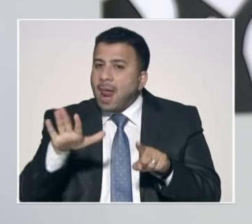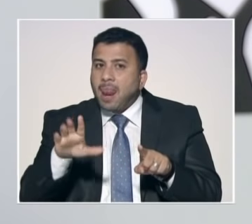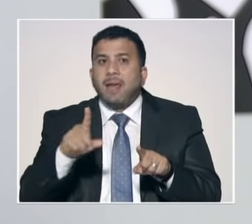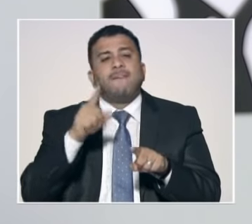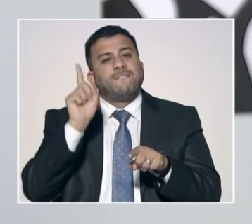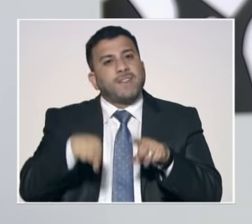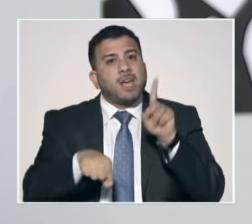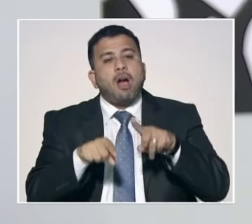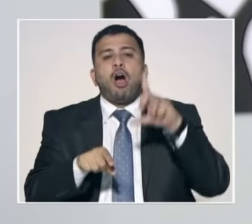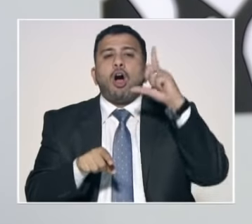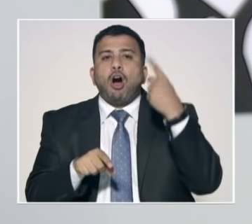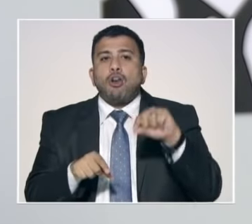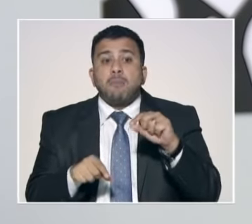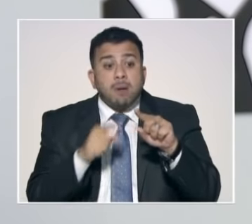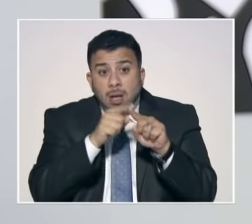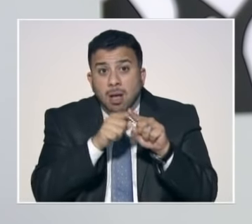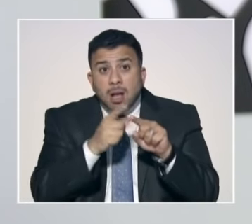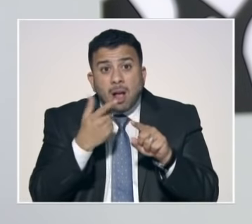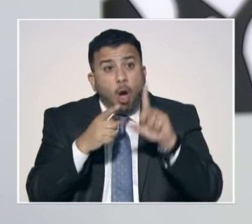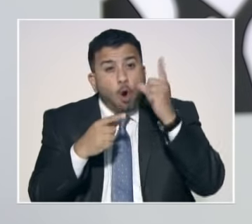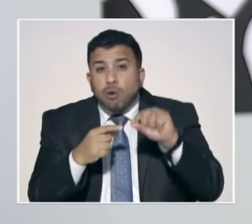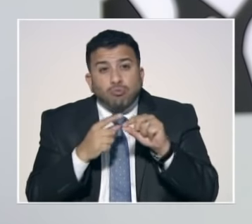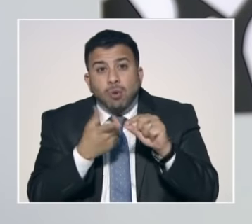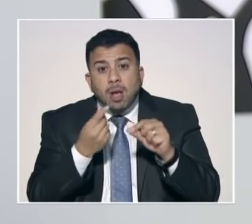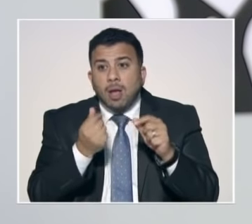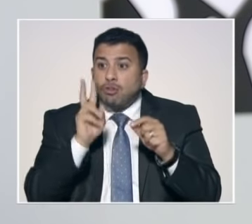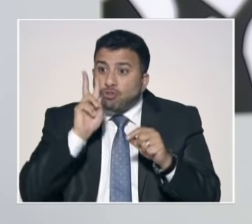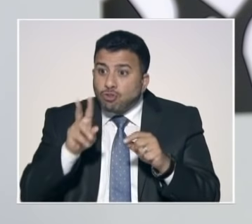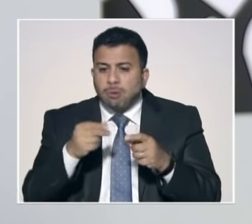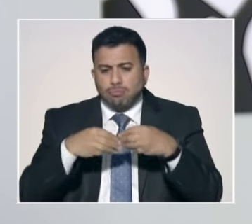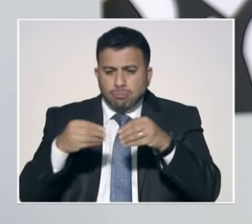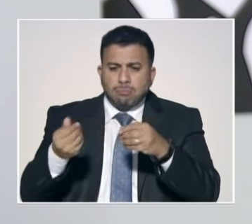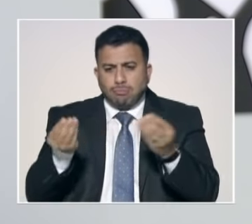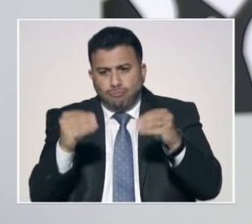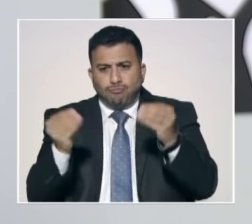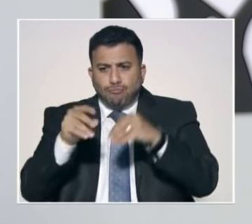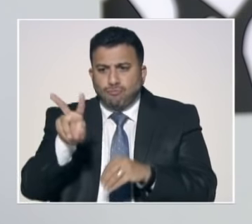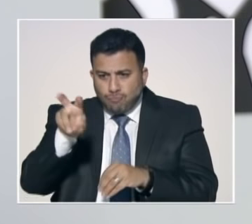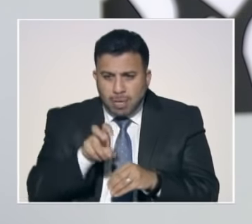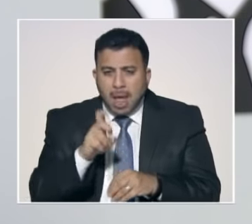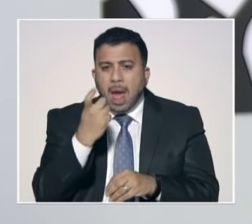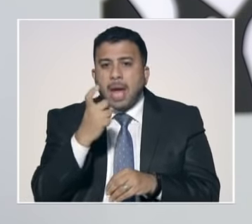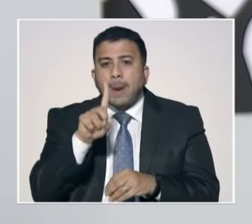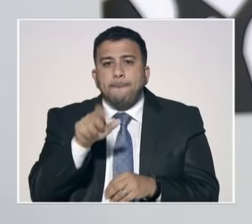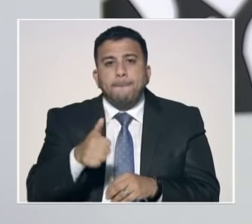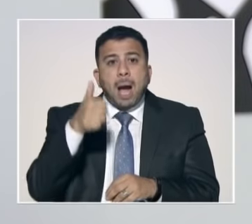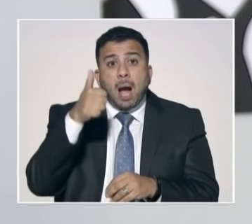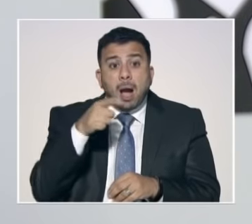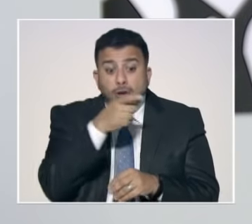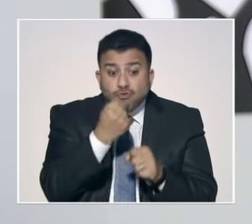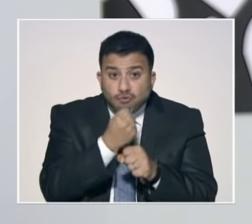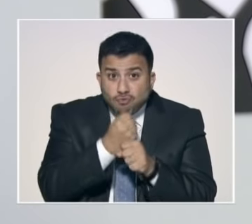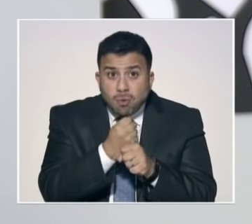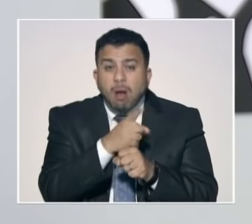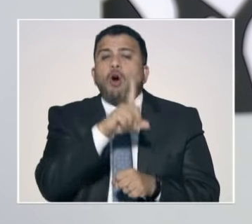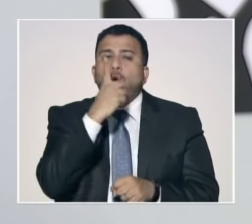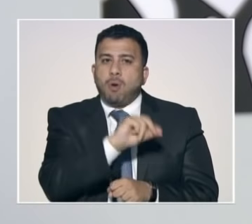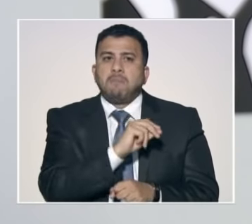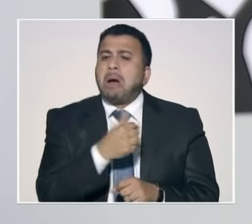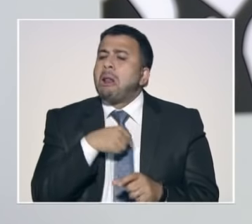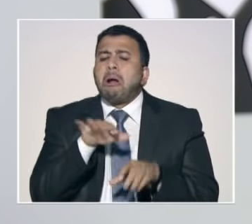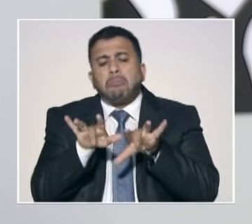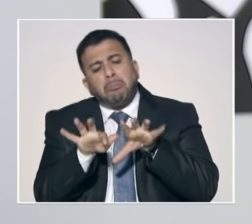محرمة، اللي باشر الربا أو يكتب الربا أو يشهد على الربا هذا الذي جاء فيه النص. لكن أنا أنصحك ما دام الولد عنده